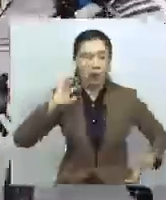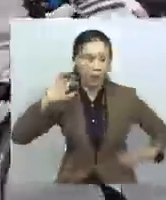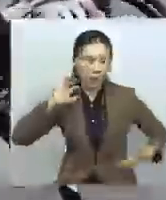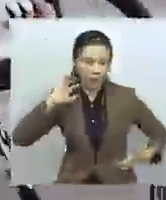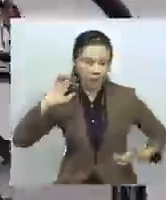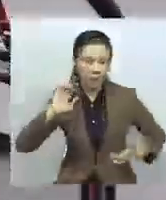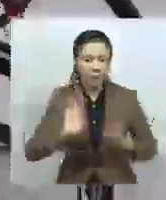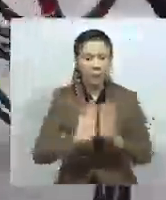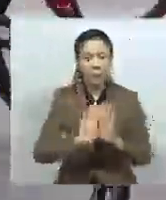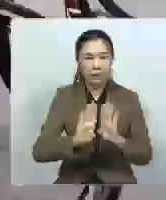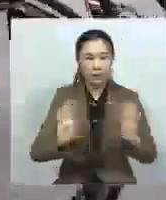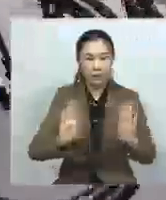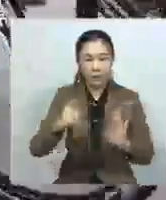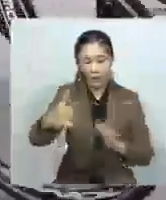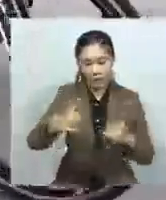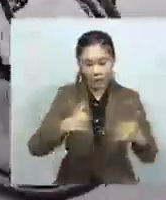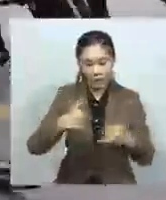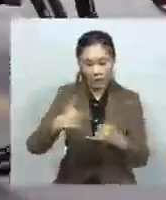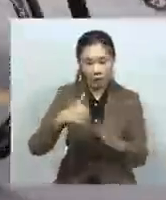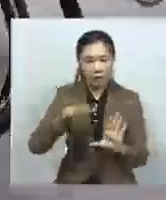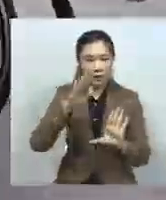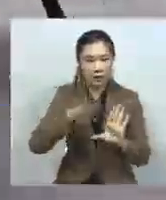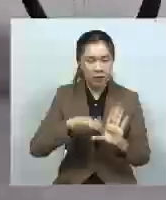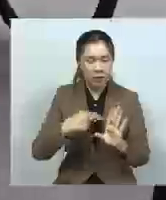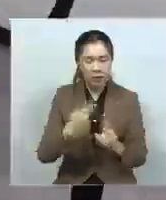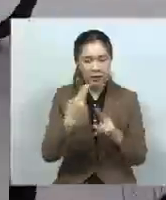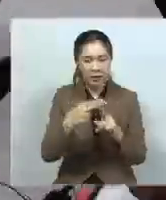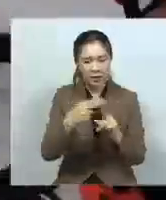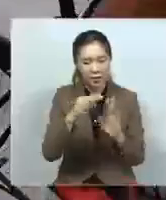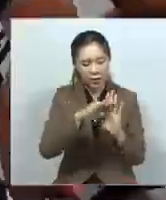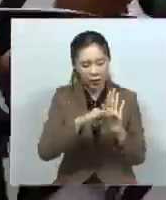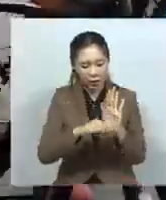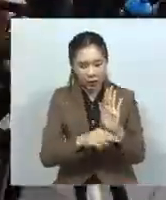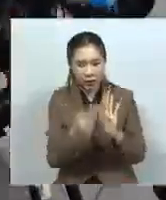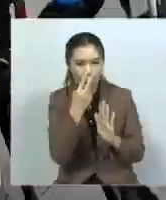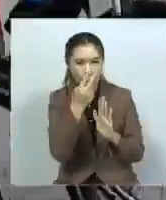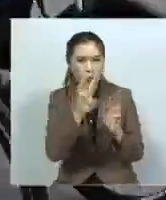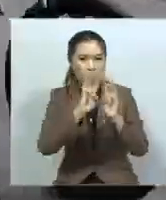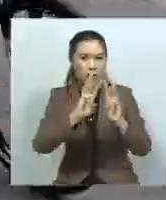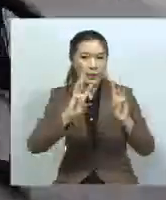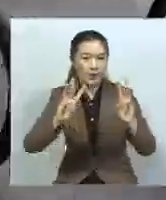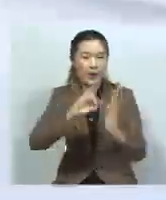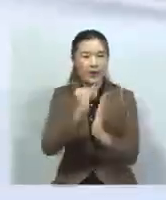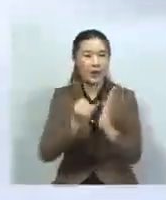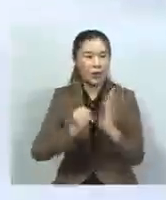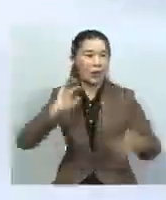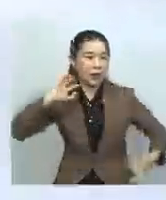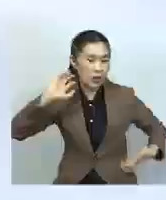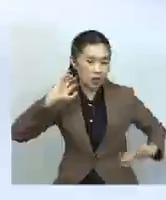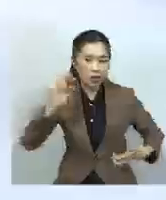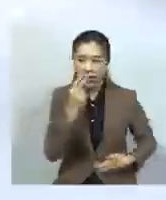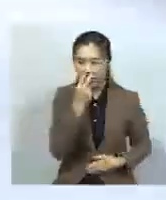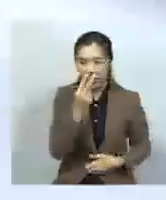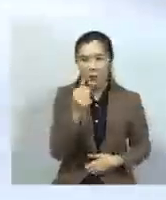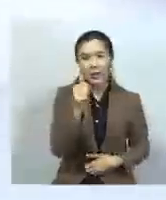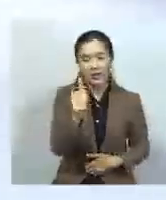ซึ่งเปิดให้ผู้ลงทะเบียนสามารถตรวจสอบรายชื่อได้แล้วทางเว็บไซต์ของจังหวัดลพบุรีก็สาม